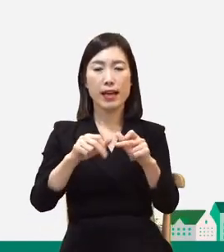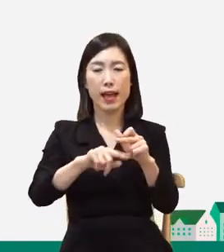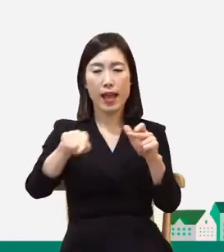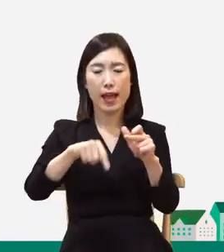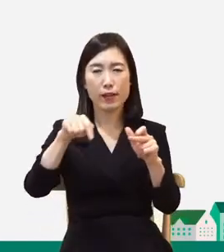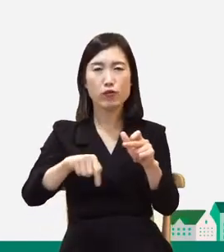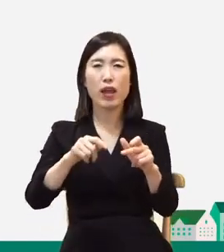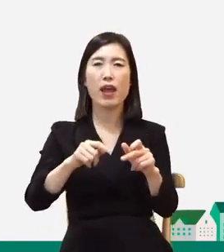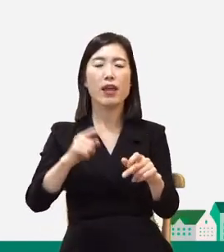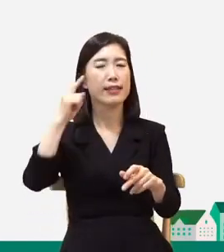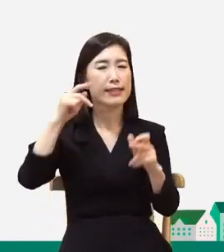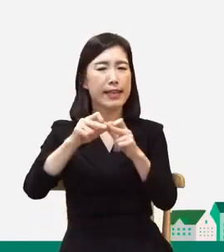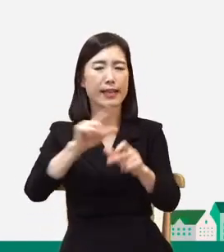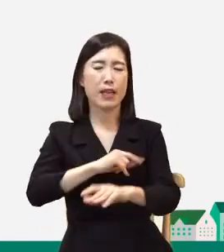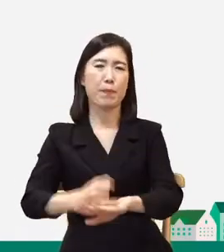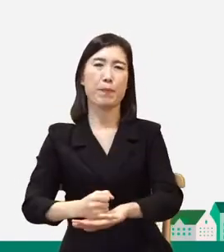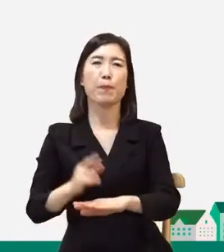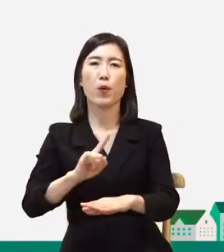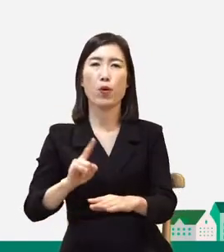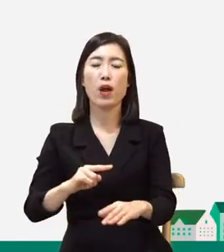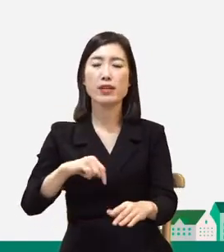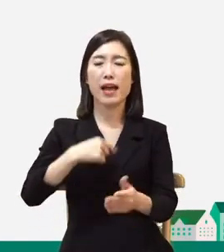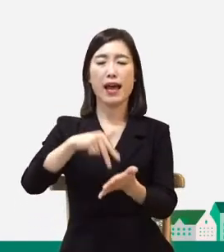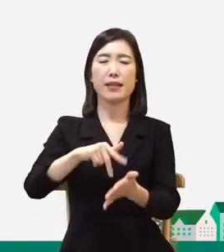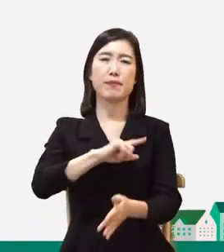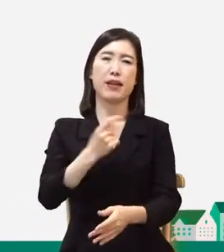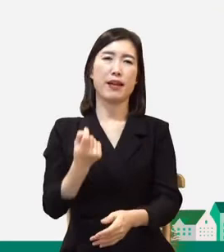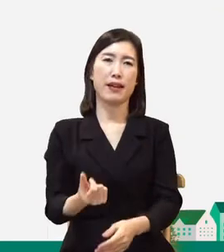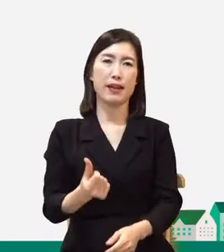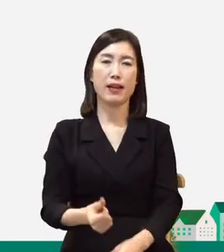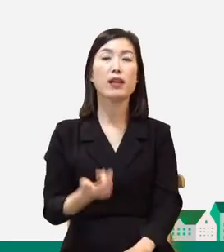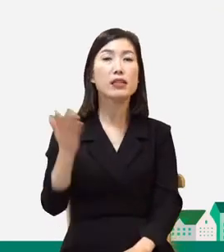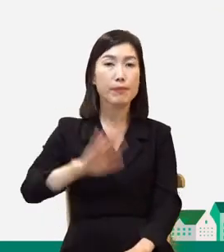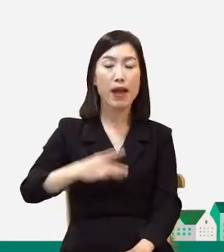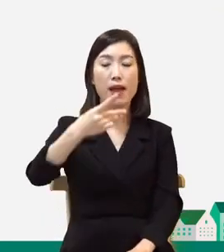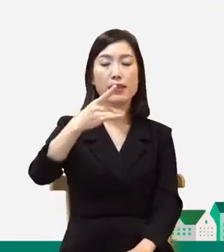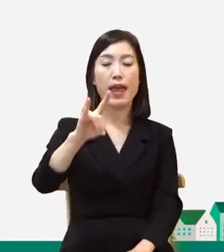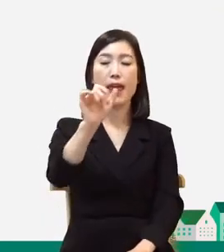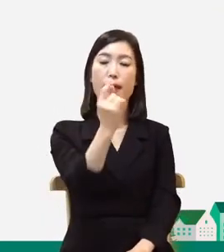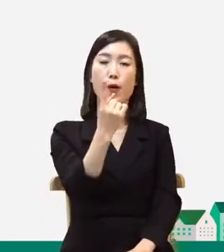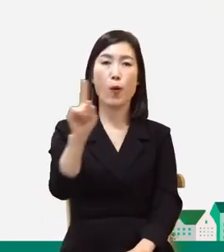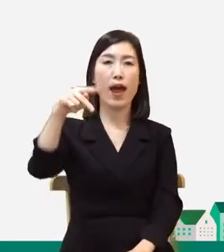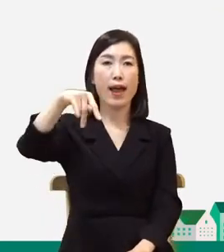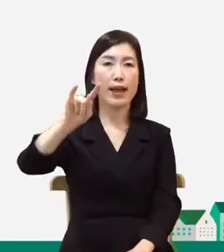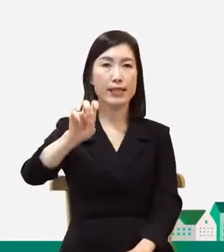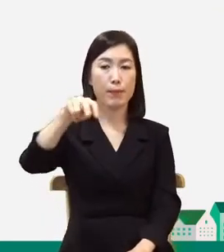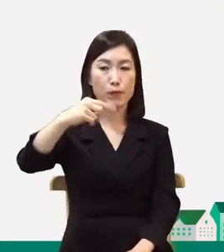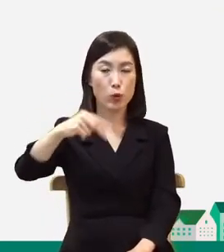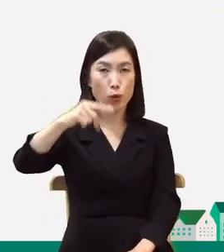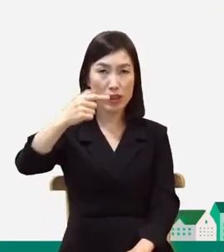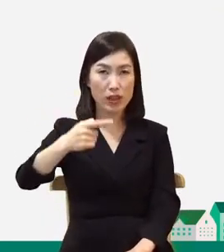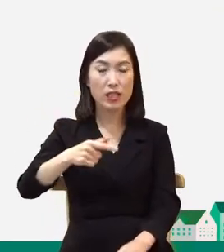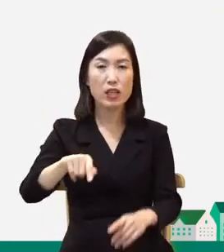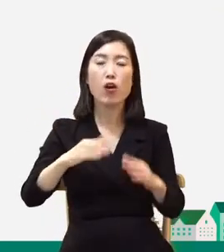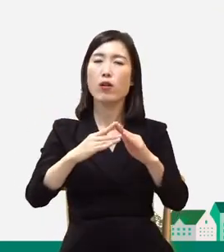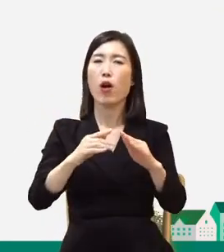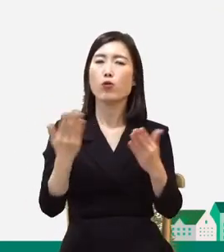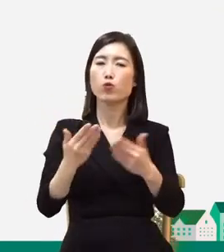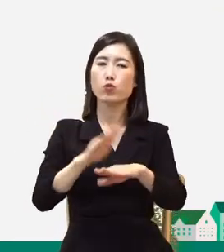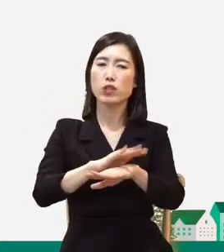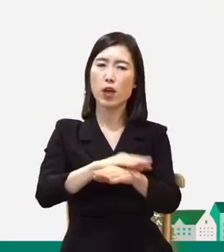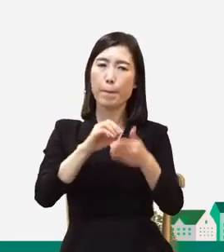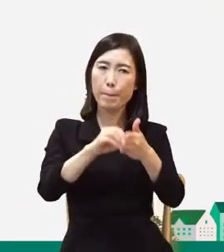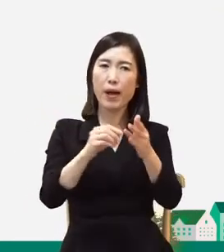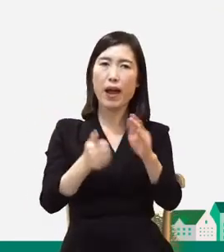있는 반면에 그 샘솟은집 자립회원분들의 고용률은 2020년 10월 31일 기준 취업을 유지하고 있는 회원만 봤을